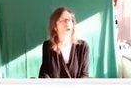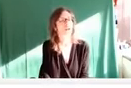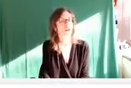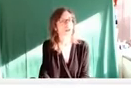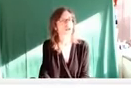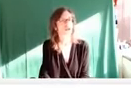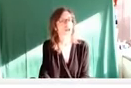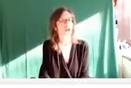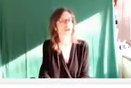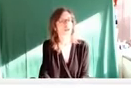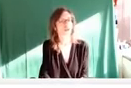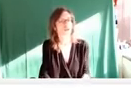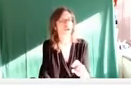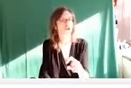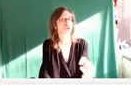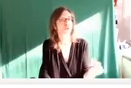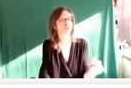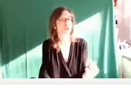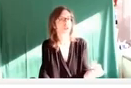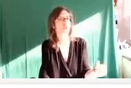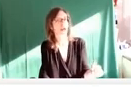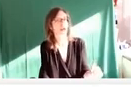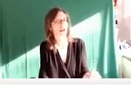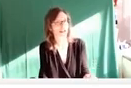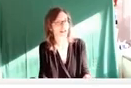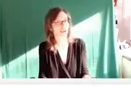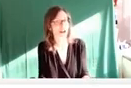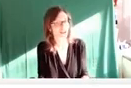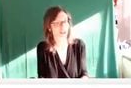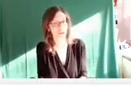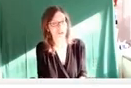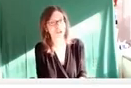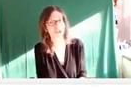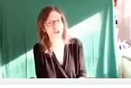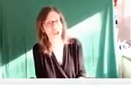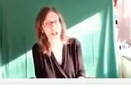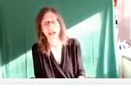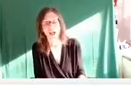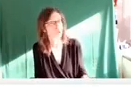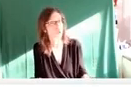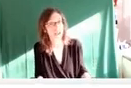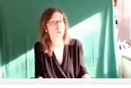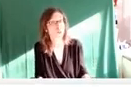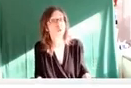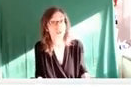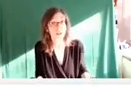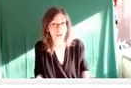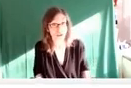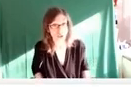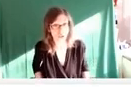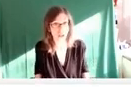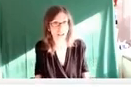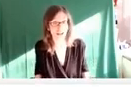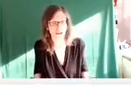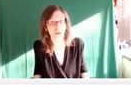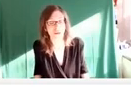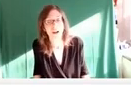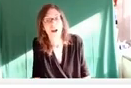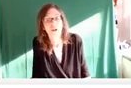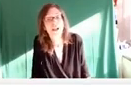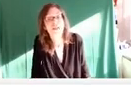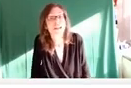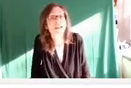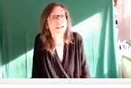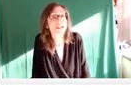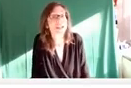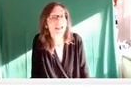je ne me suis pas assez penchée sur la question. C'est pour ça que j'ai juste mis un petit paragraphe d'information sur le sujet, comme quoi il y en a beaucoup qui se questionnent sur la question